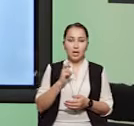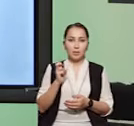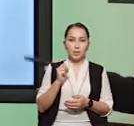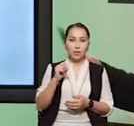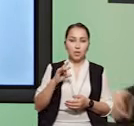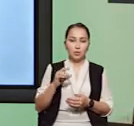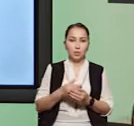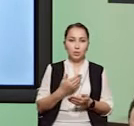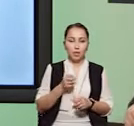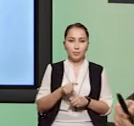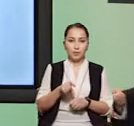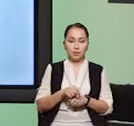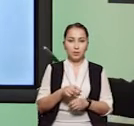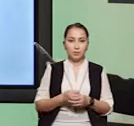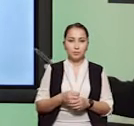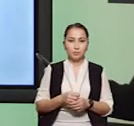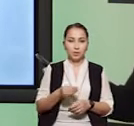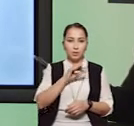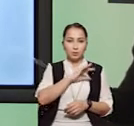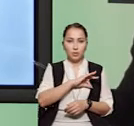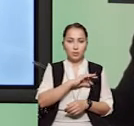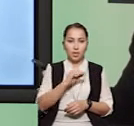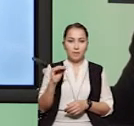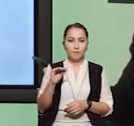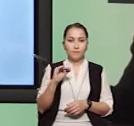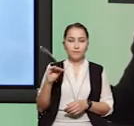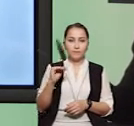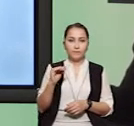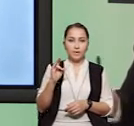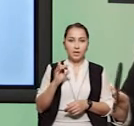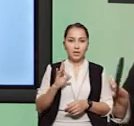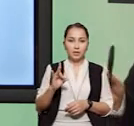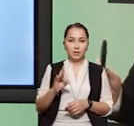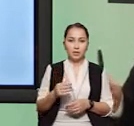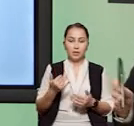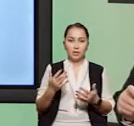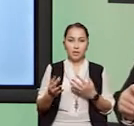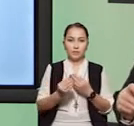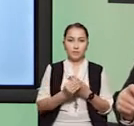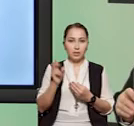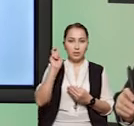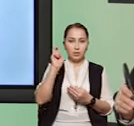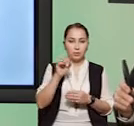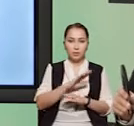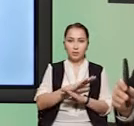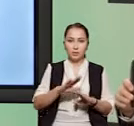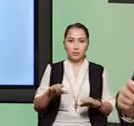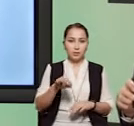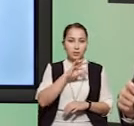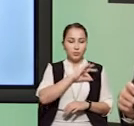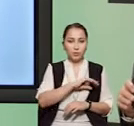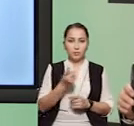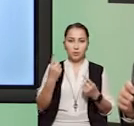masalalar yechishda keng qo'llaniladi. Endi Fahrenheit shkalasi bizni davlatimizda uncha qo'llanilmasa ham, lekin